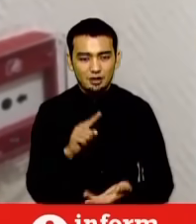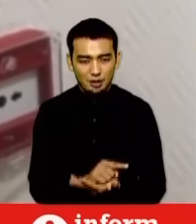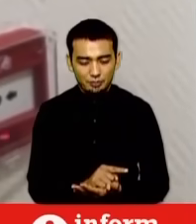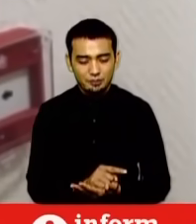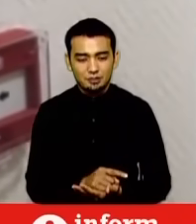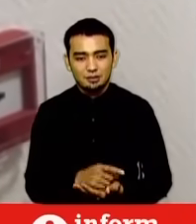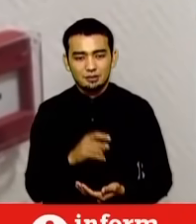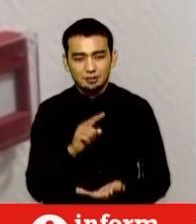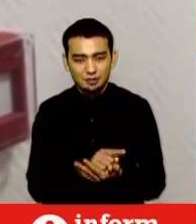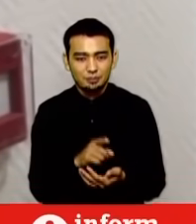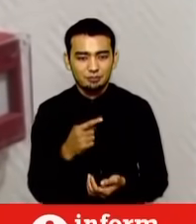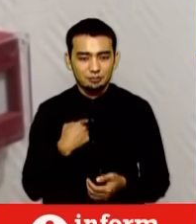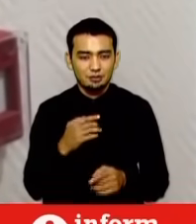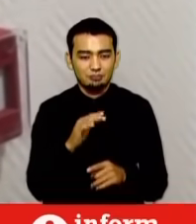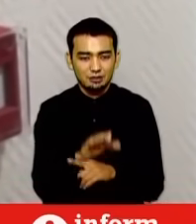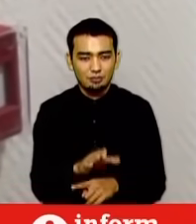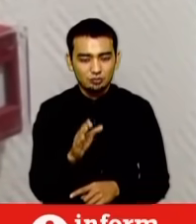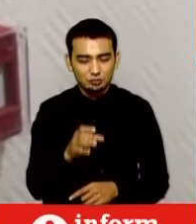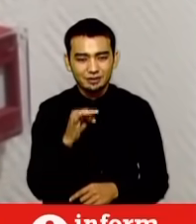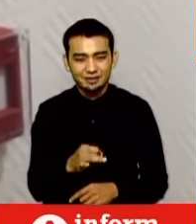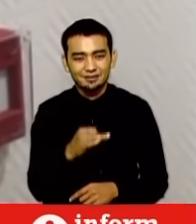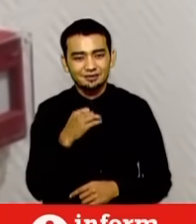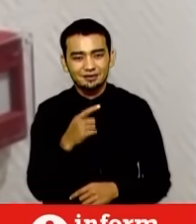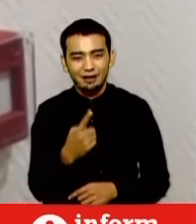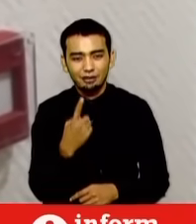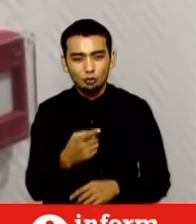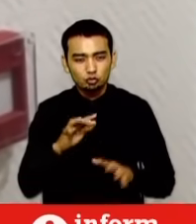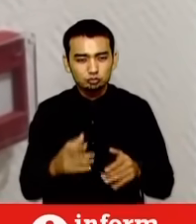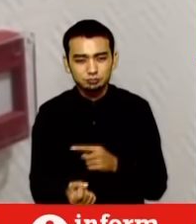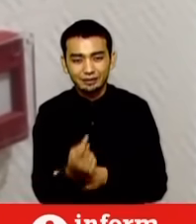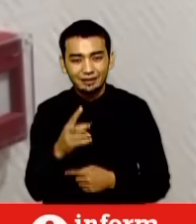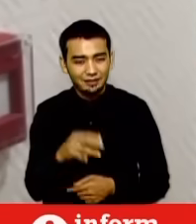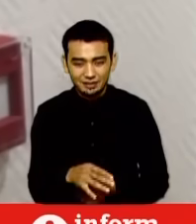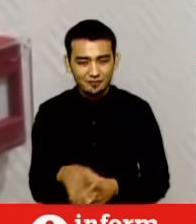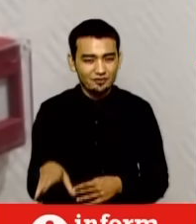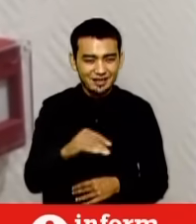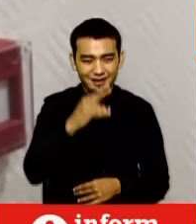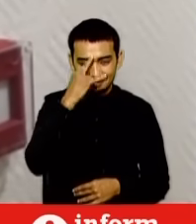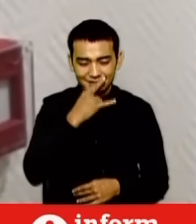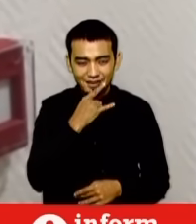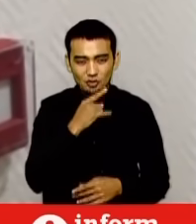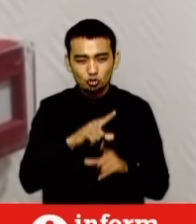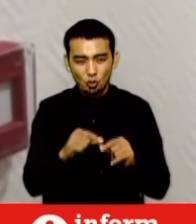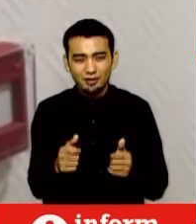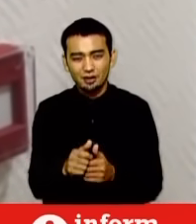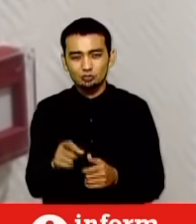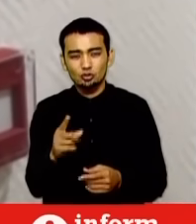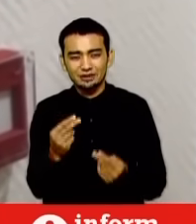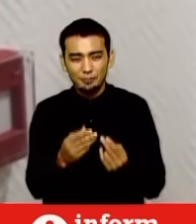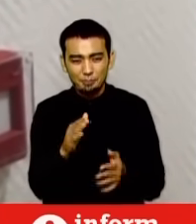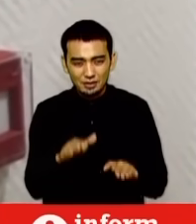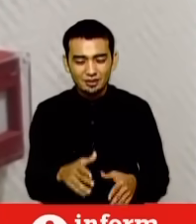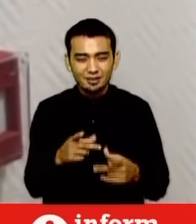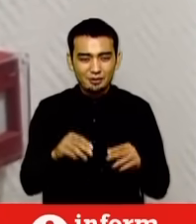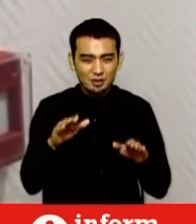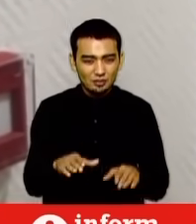түрде бұл бір ғана жағдайға байланысты емес, бүкіл Қазақстандағы мектептердің бәрін қайтадан қарауға байланысты тапсырма